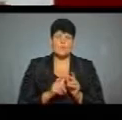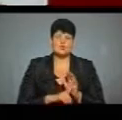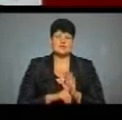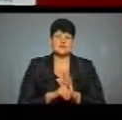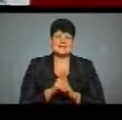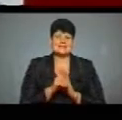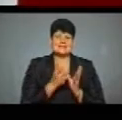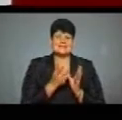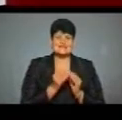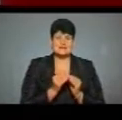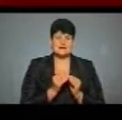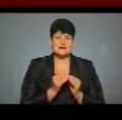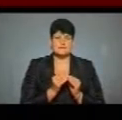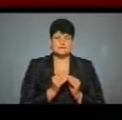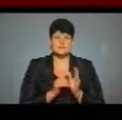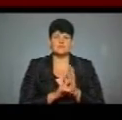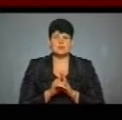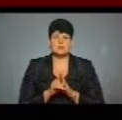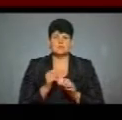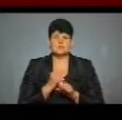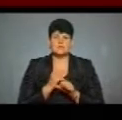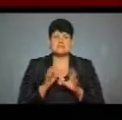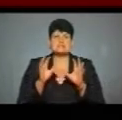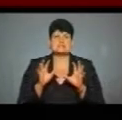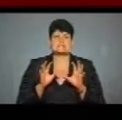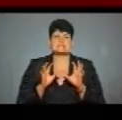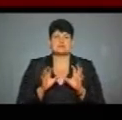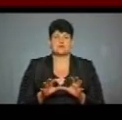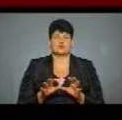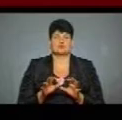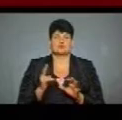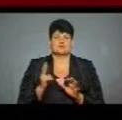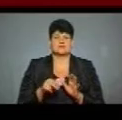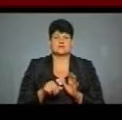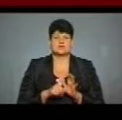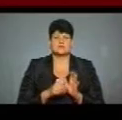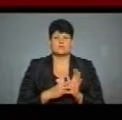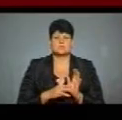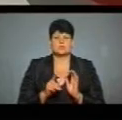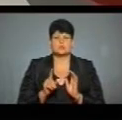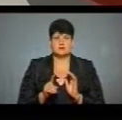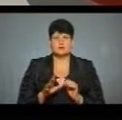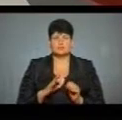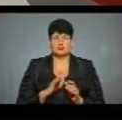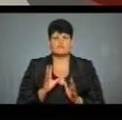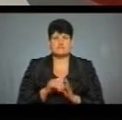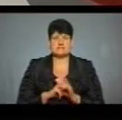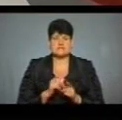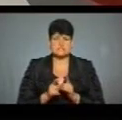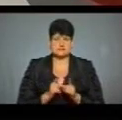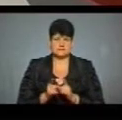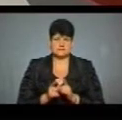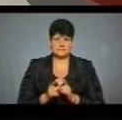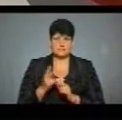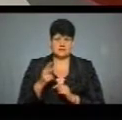дня вступу в законну силу закону 2681, яким були внесені ці зміни. Тобто